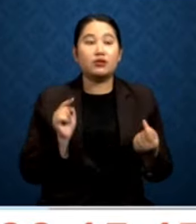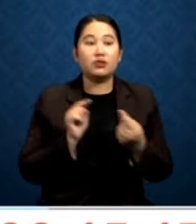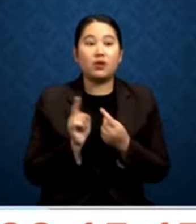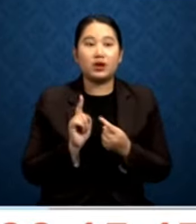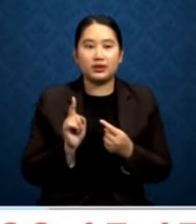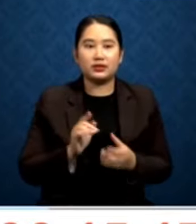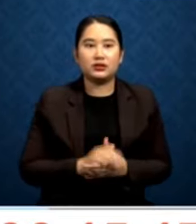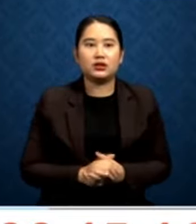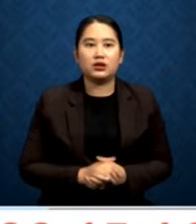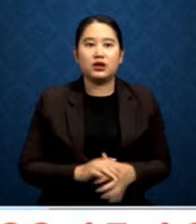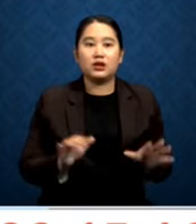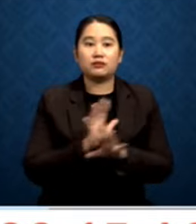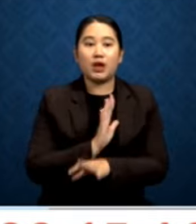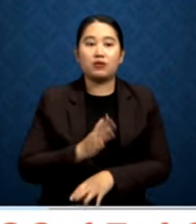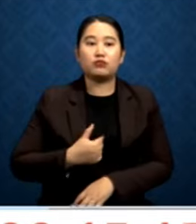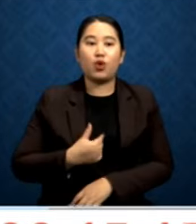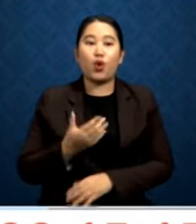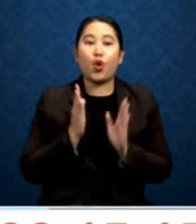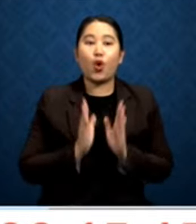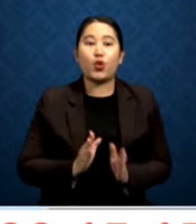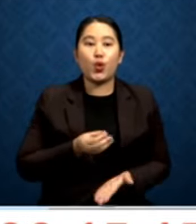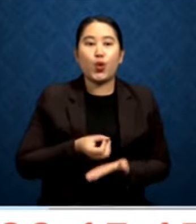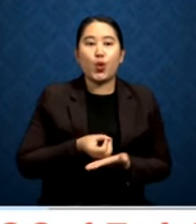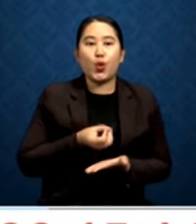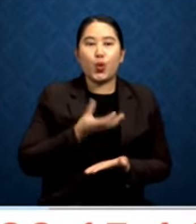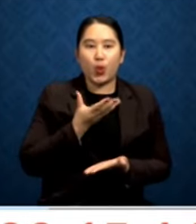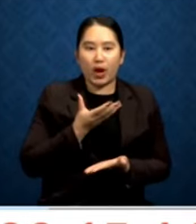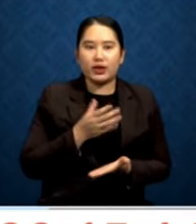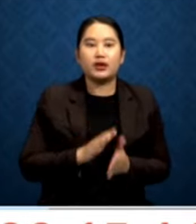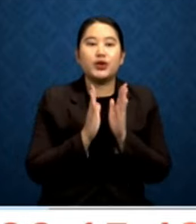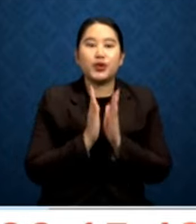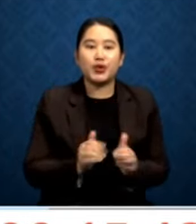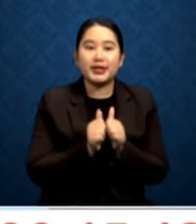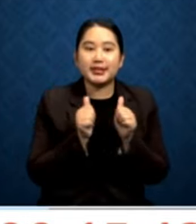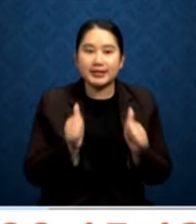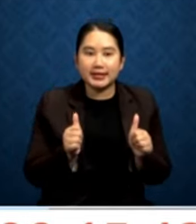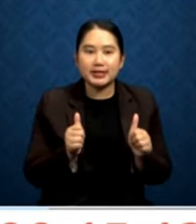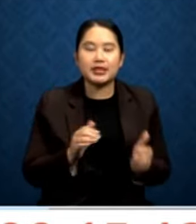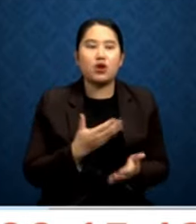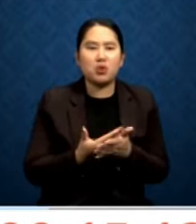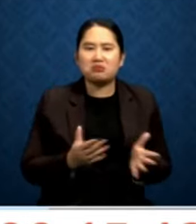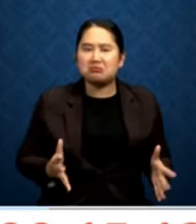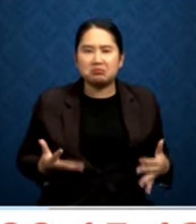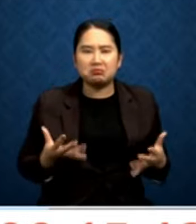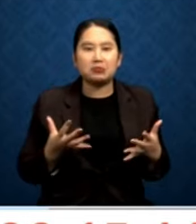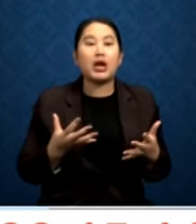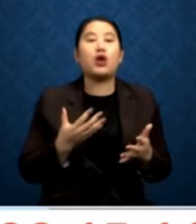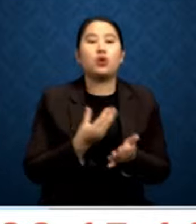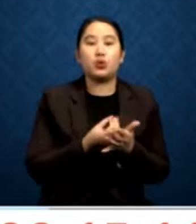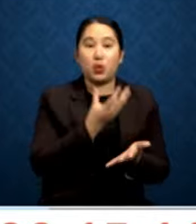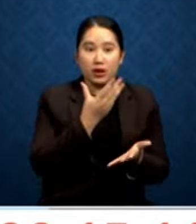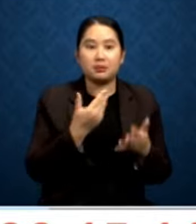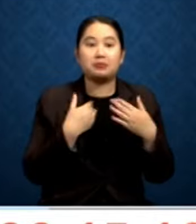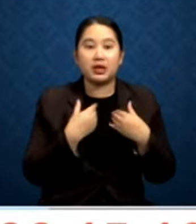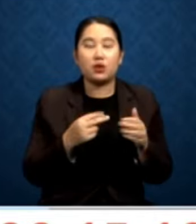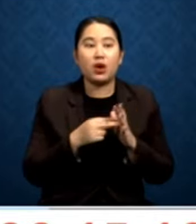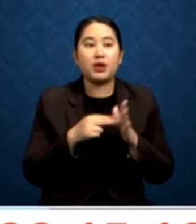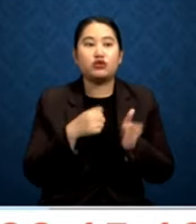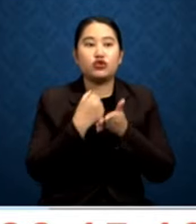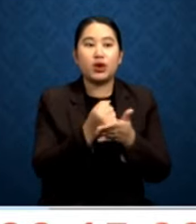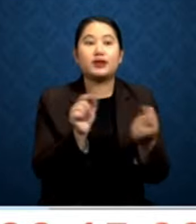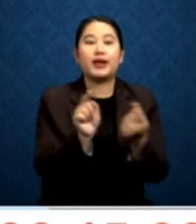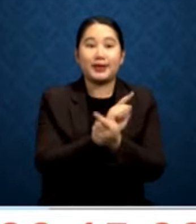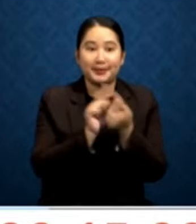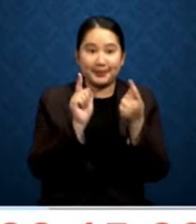ทำตัวเป็คนรวยทำคนรวยใหเป็คนดี ทำคนไม่มีให้เป็คนรวยแล้วเรามาช่วยสังคมกัน